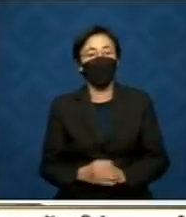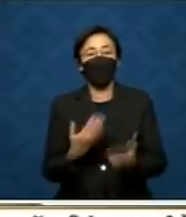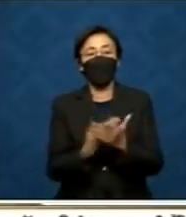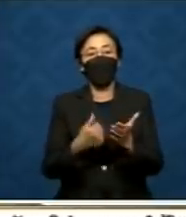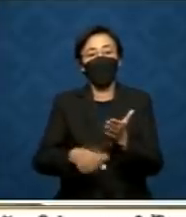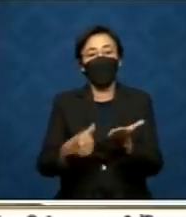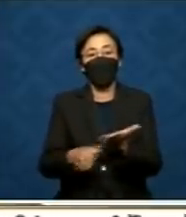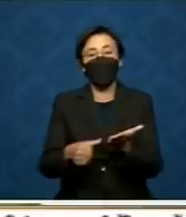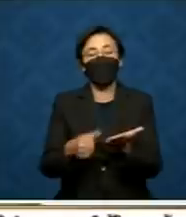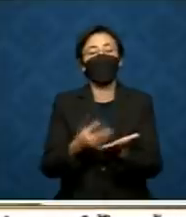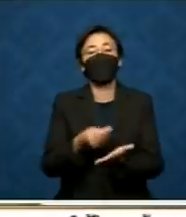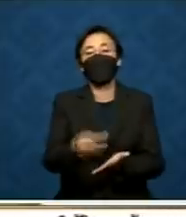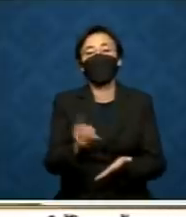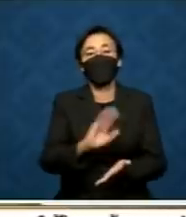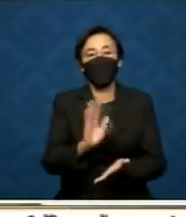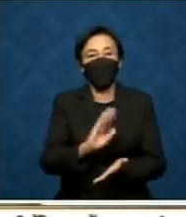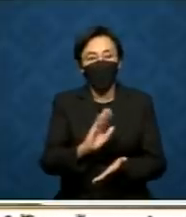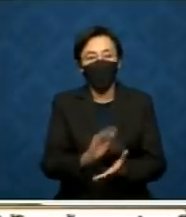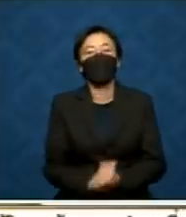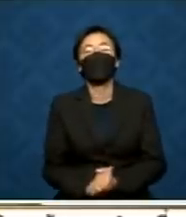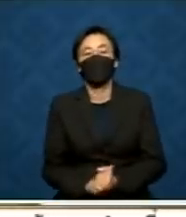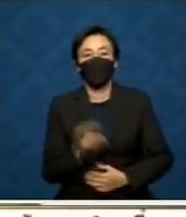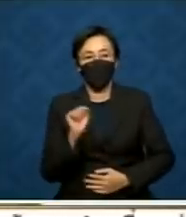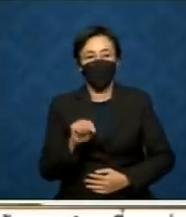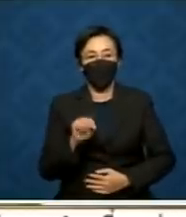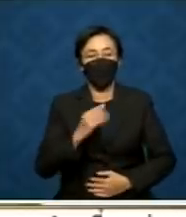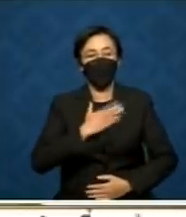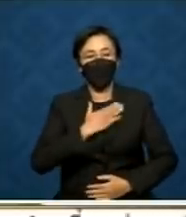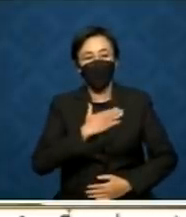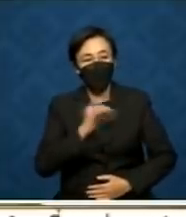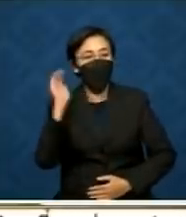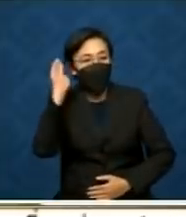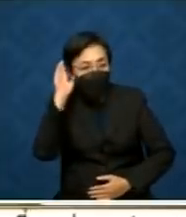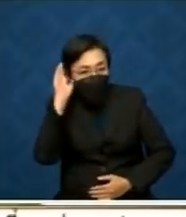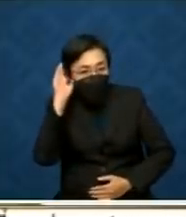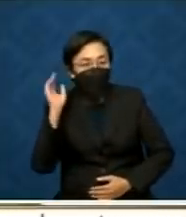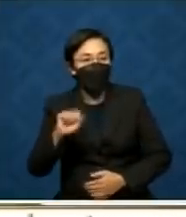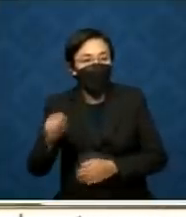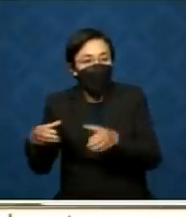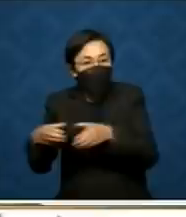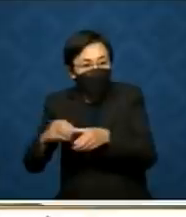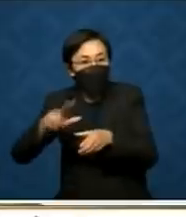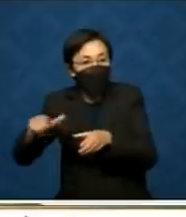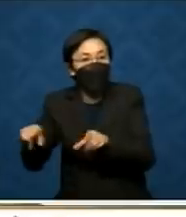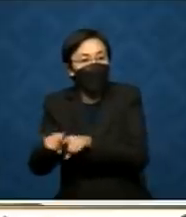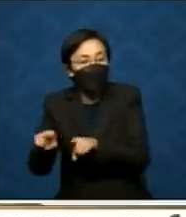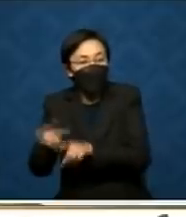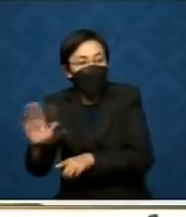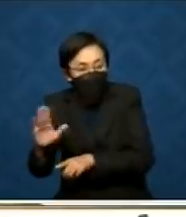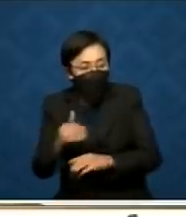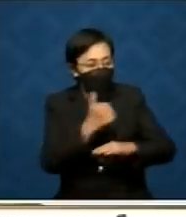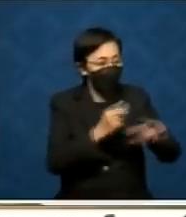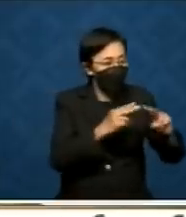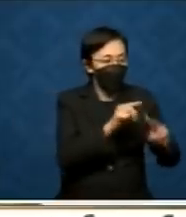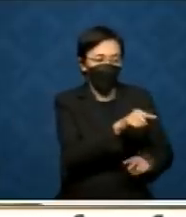ภาษีเอ้าละเรื่องนี้ผมไม่ใช่ว่าเชื่อประเสริฐเพราะอยู่พักเดียวกันไม่เชื่อแล้วมือถือเพราะ